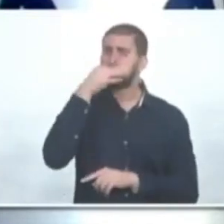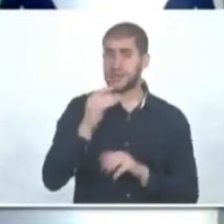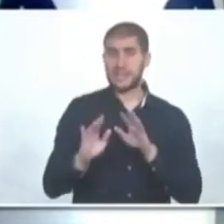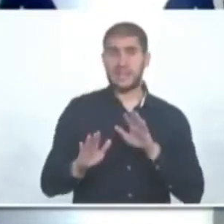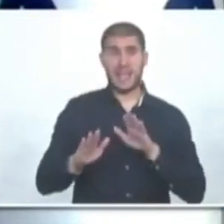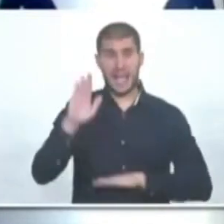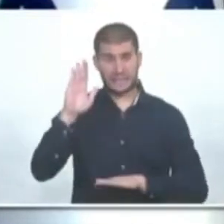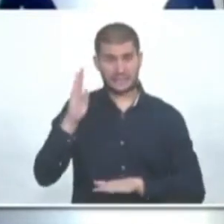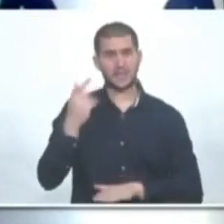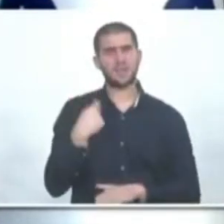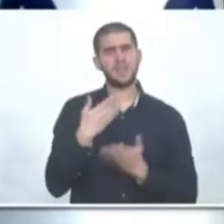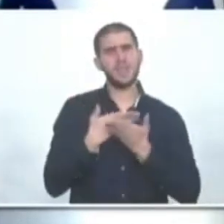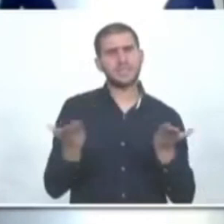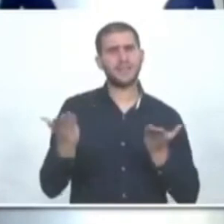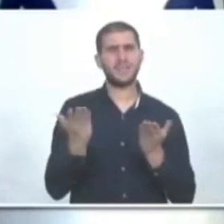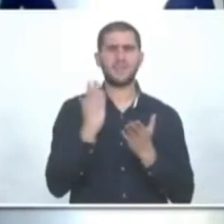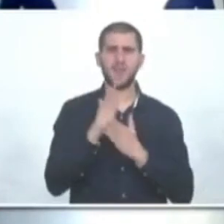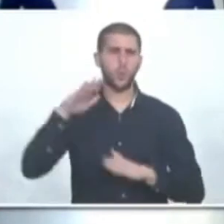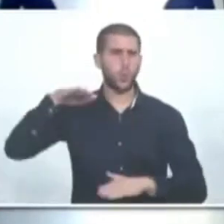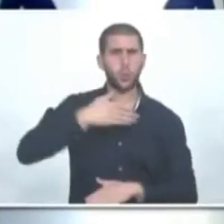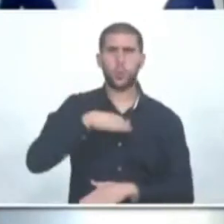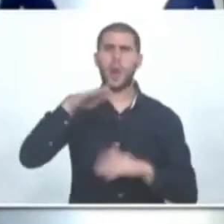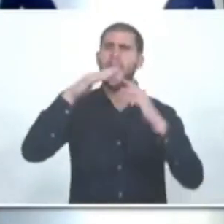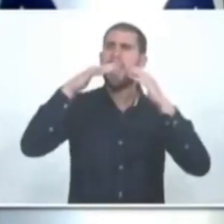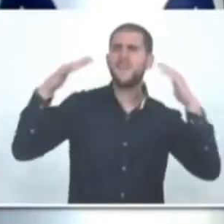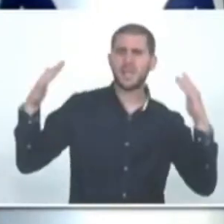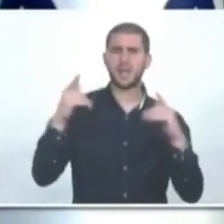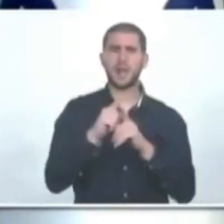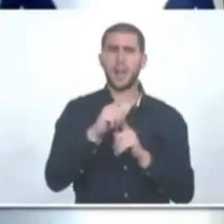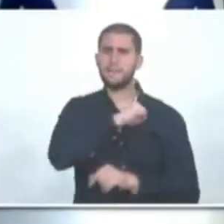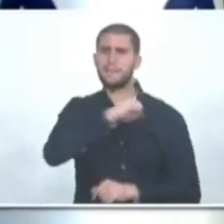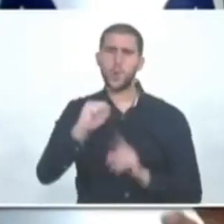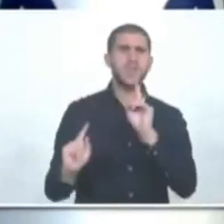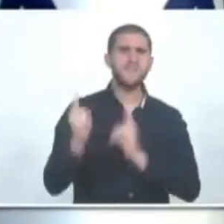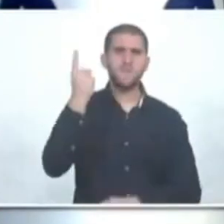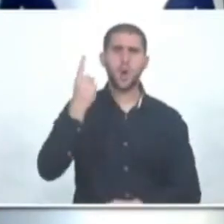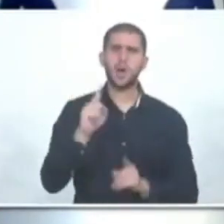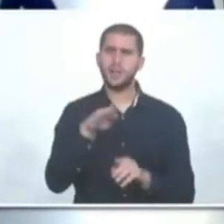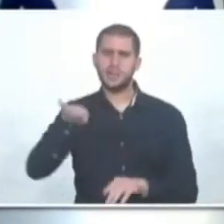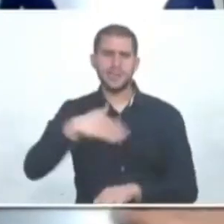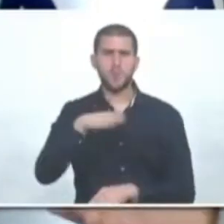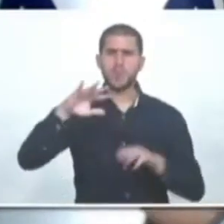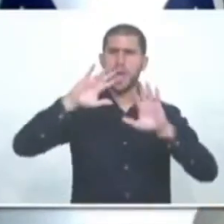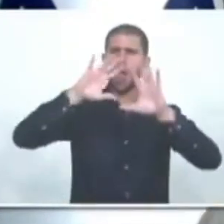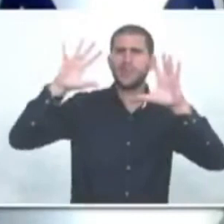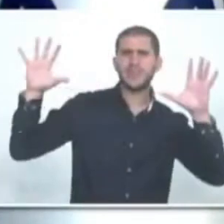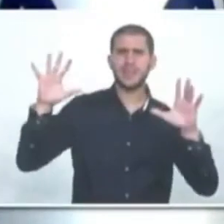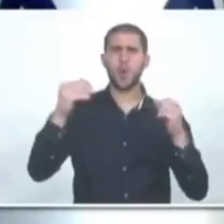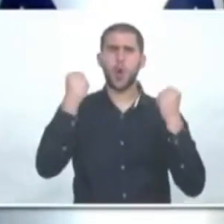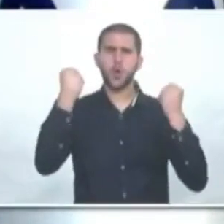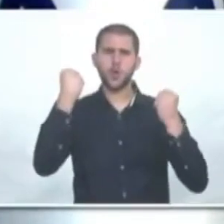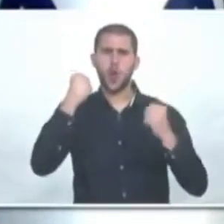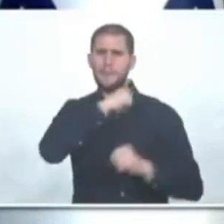כטייס נחשפתי לממד האווירי, למהירויות הגבוהות, לתמרון בין עננים, לכוחות